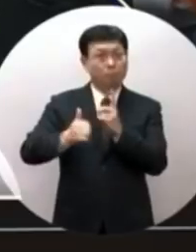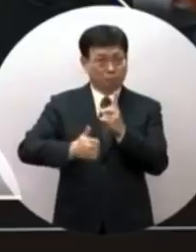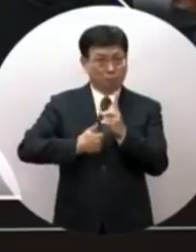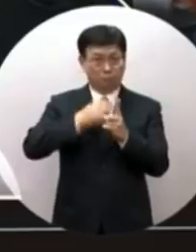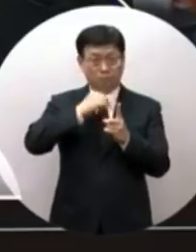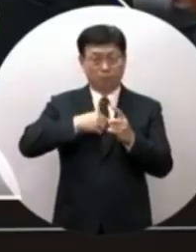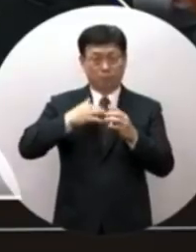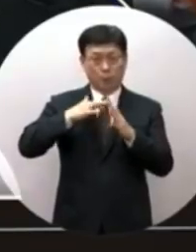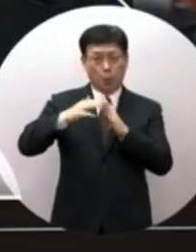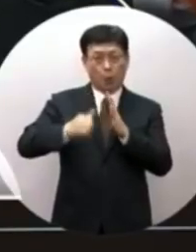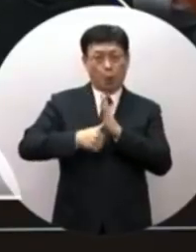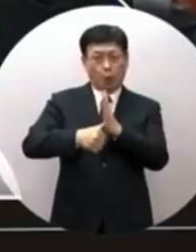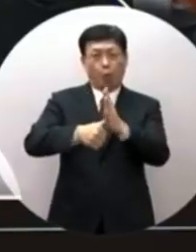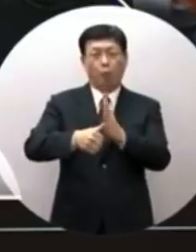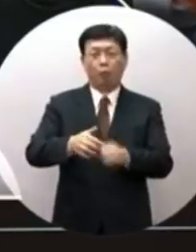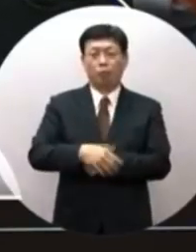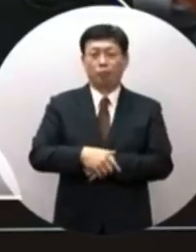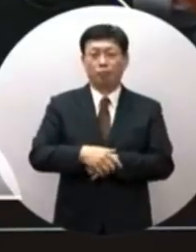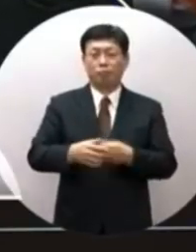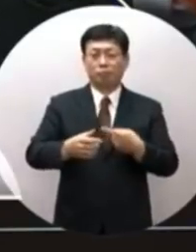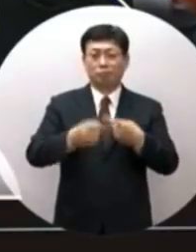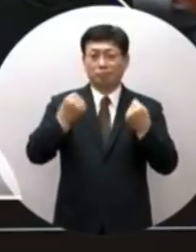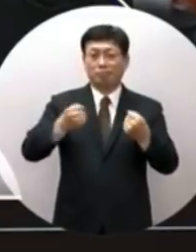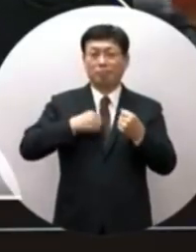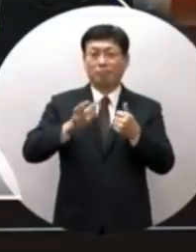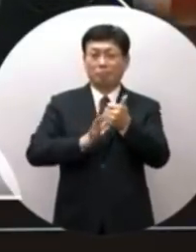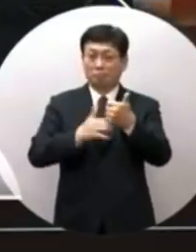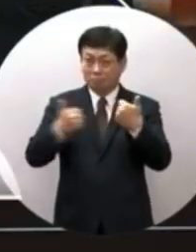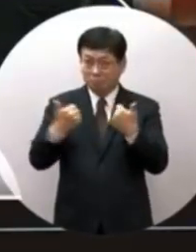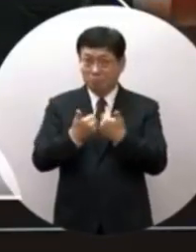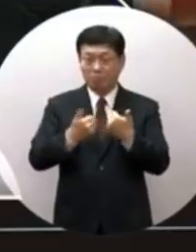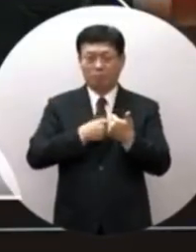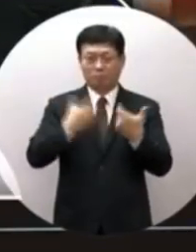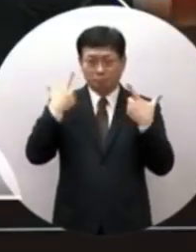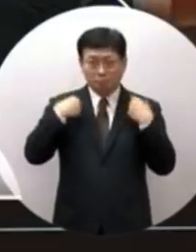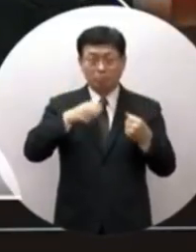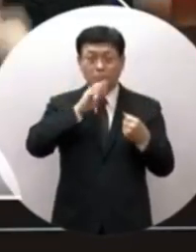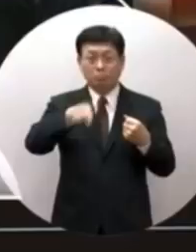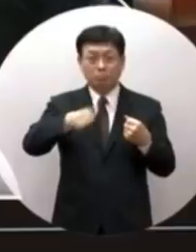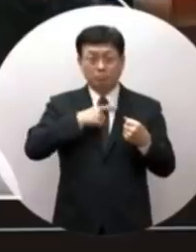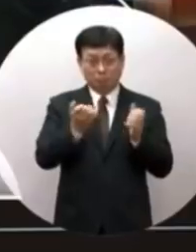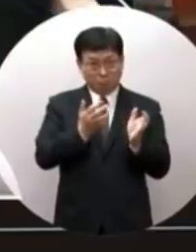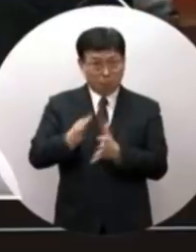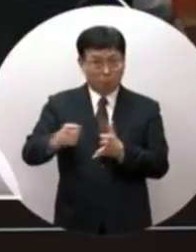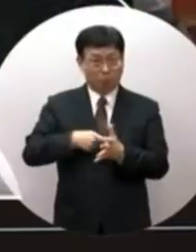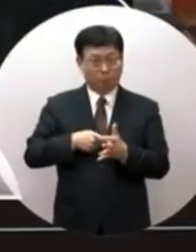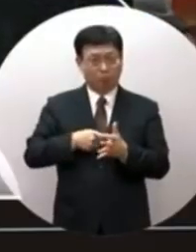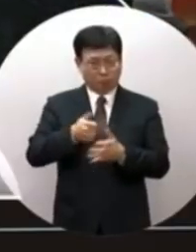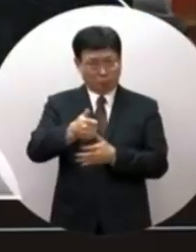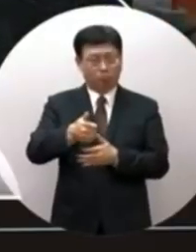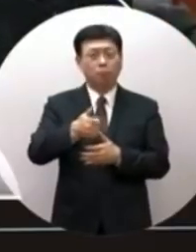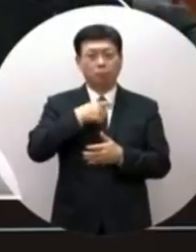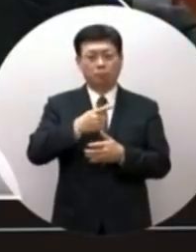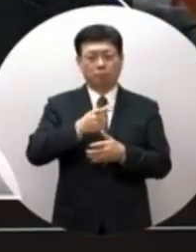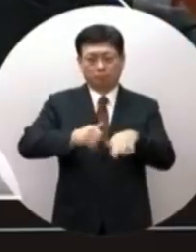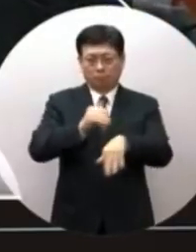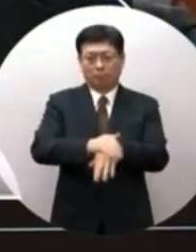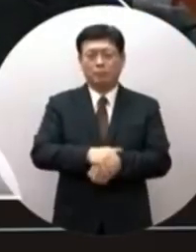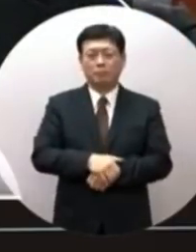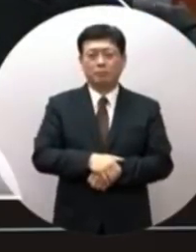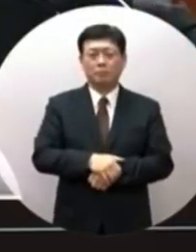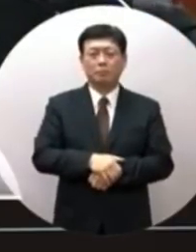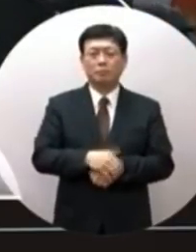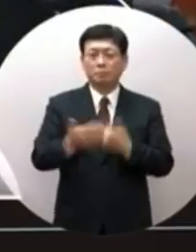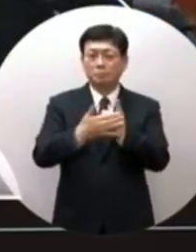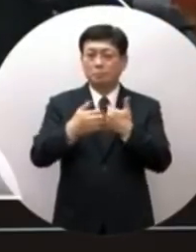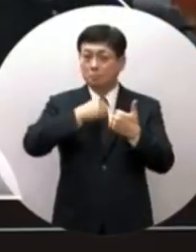一战成名，你伫委员会执行讲屯田政策，这员工是足成功的，予咱台